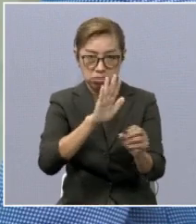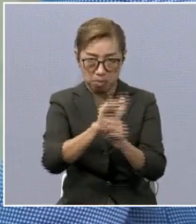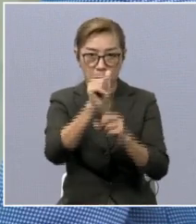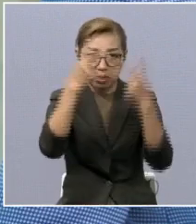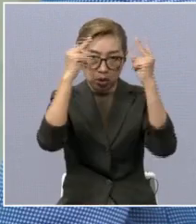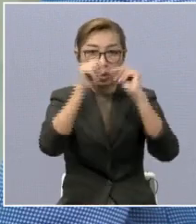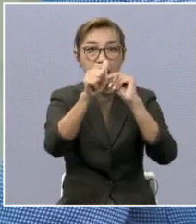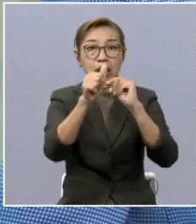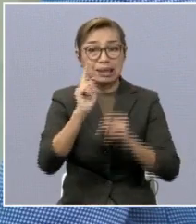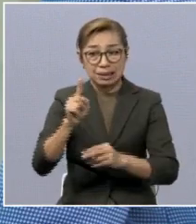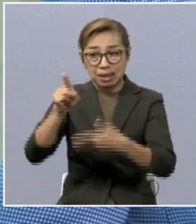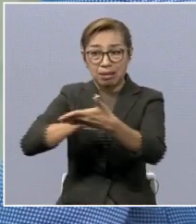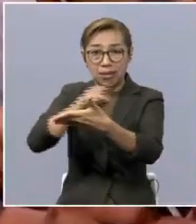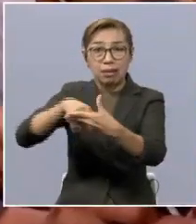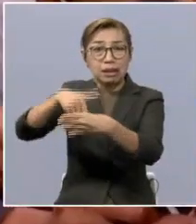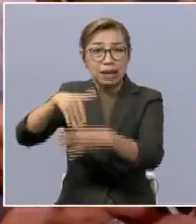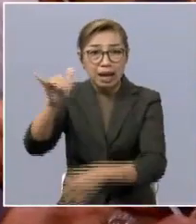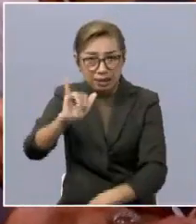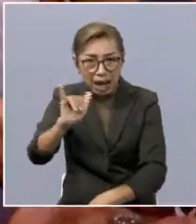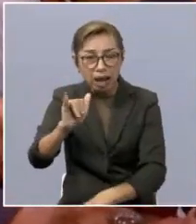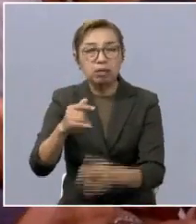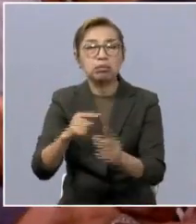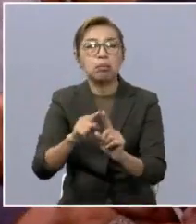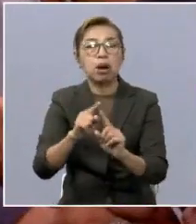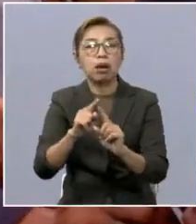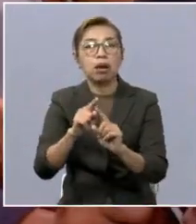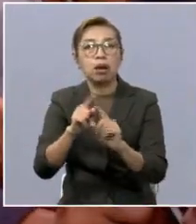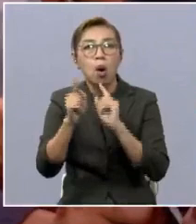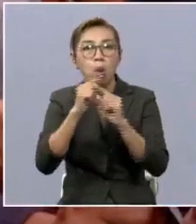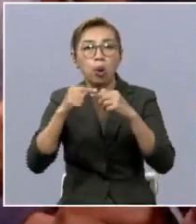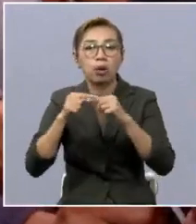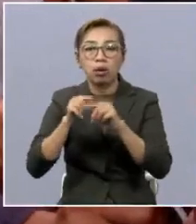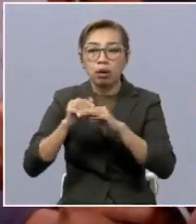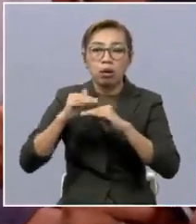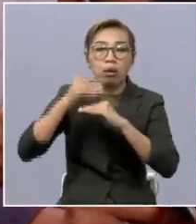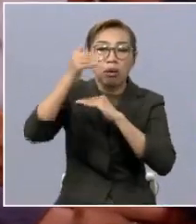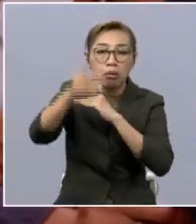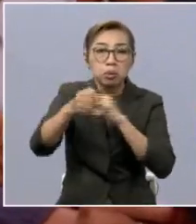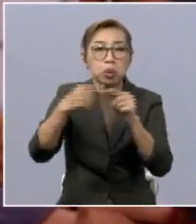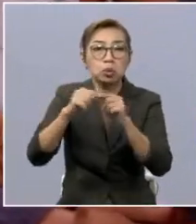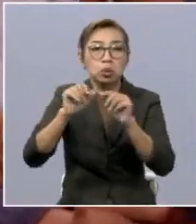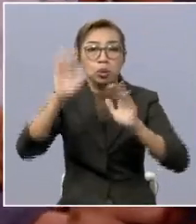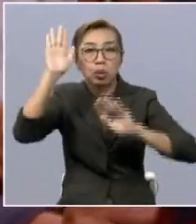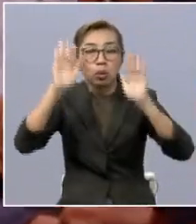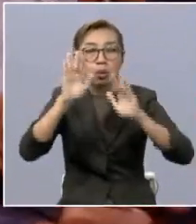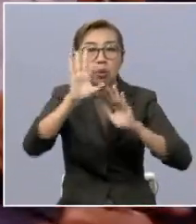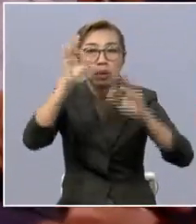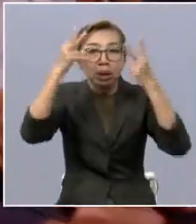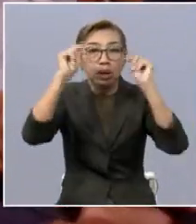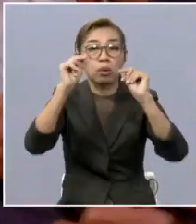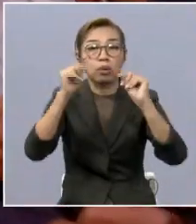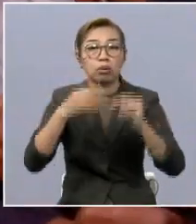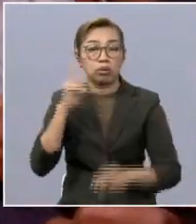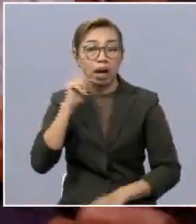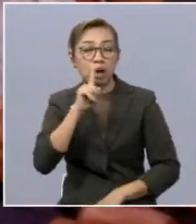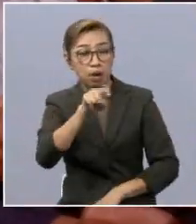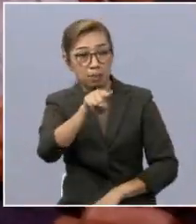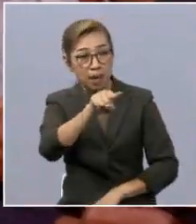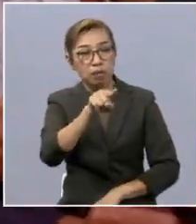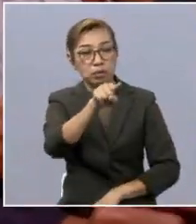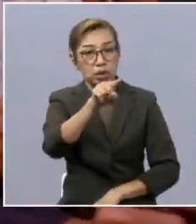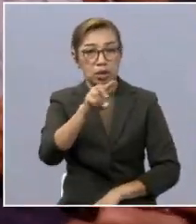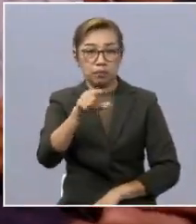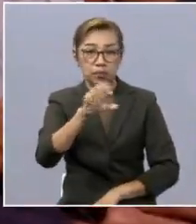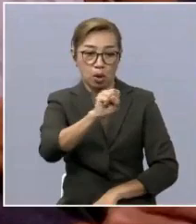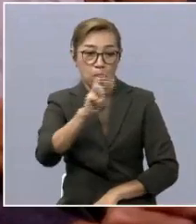ตเลือกนายกแล้วไปถึงช็อตนั้นแล้วนะฮะทีนี้นอกจากคุณบัญชัยก็มีคำถามว่าแล้วสว.ท่านอื่นเนี่ยเห็นด้วยหรือเปล่ากับที่คุณบัญ